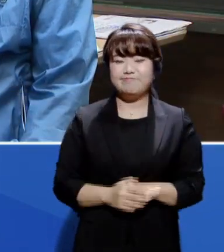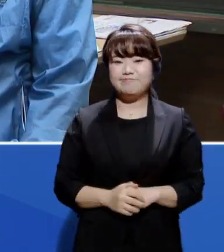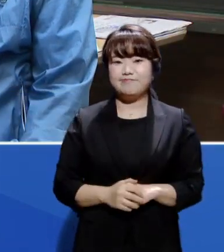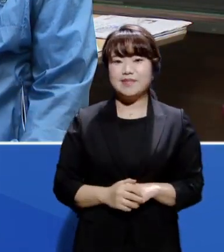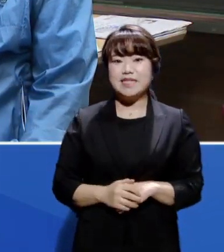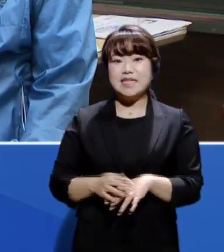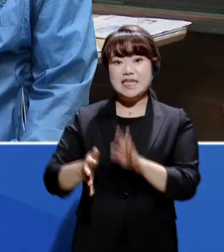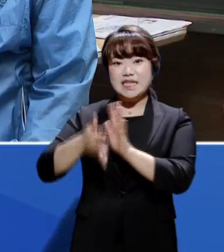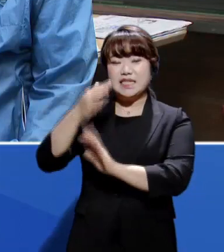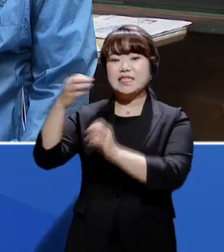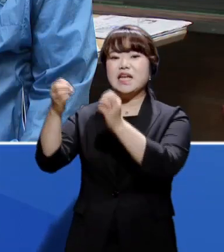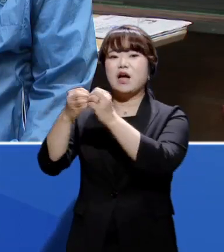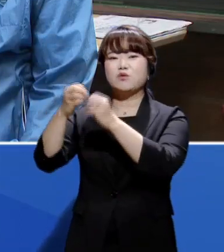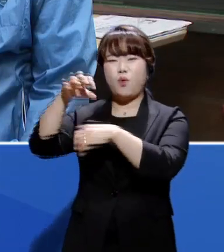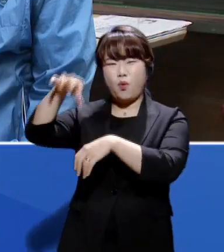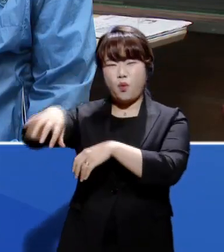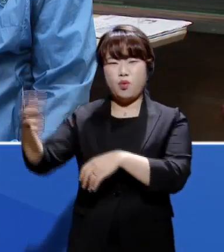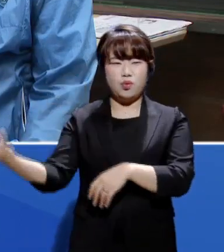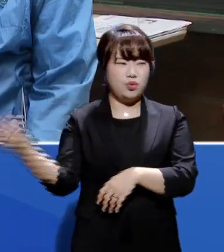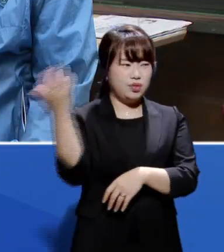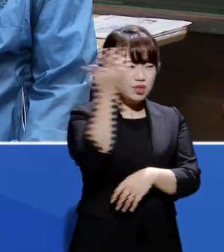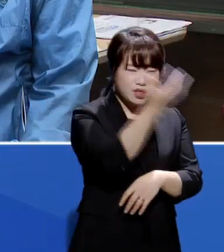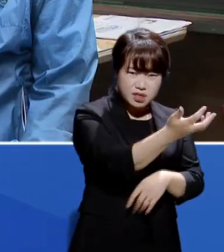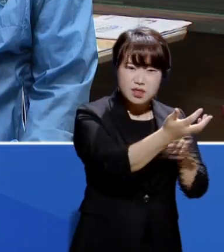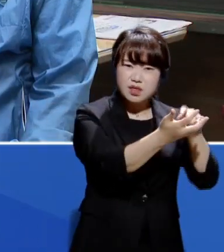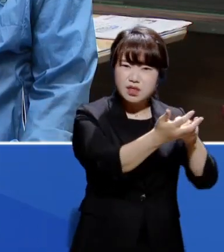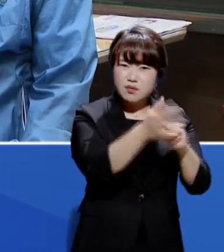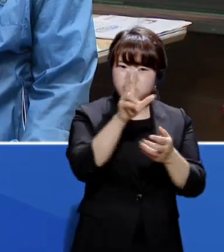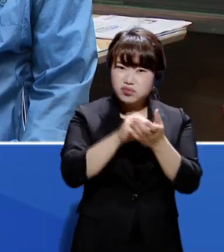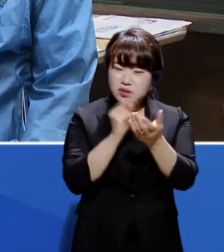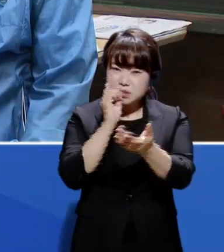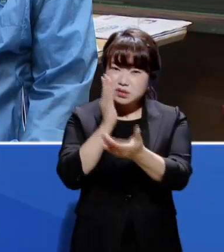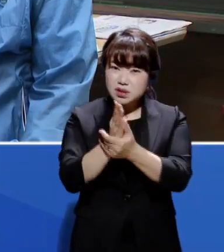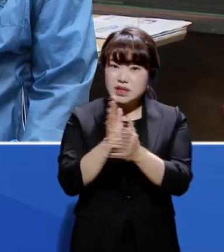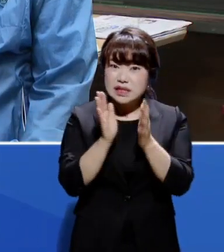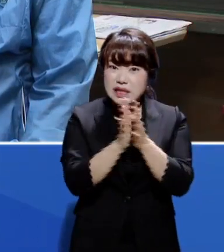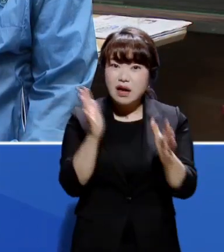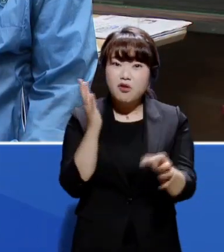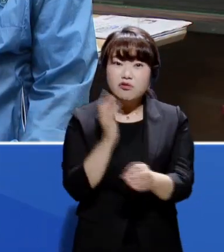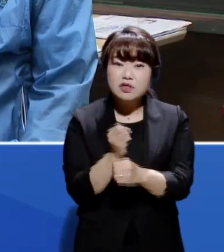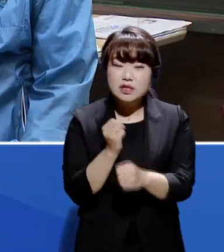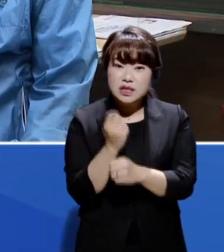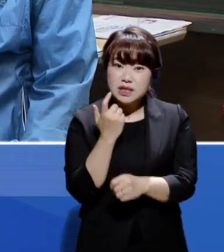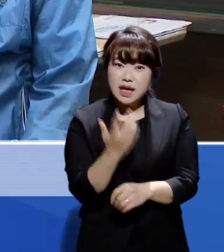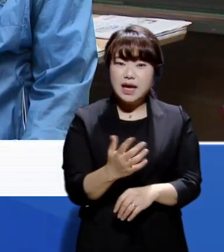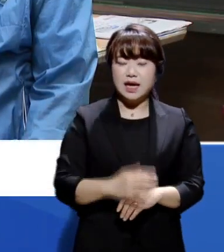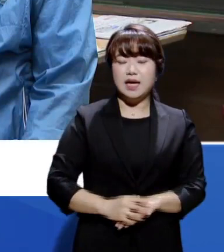창동 게이트볼장 이전 문제가 불거지기 시작한 게 정확히 언제부터입니까?